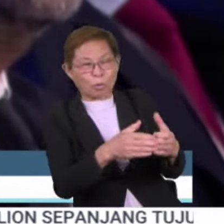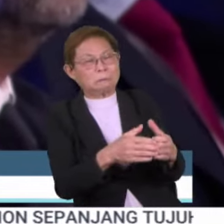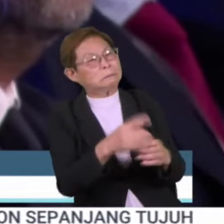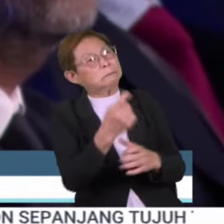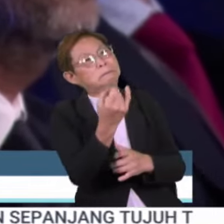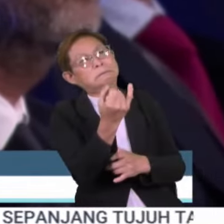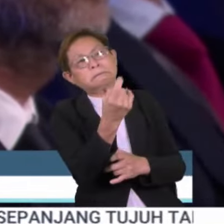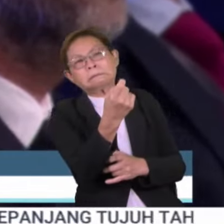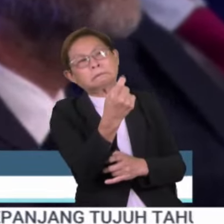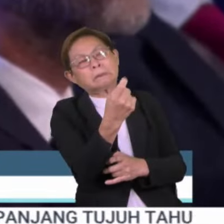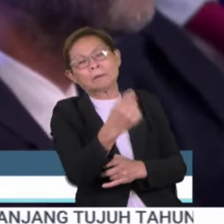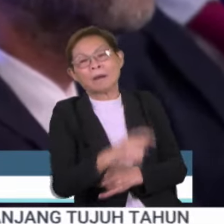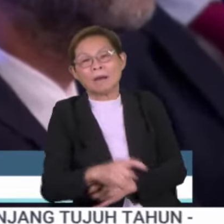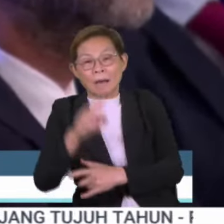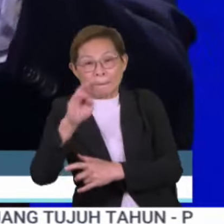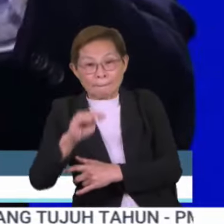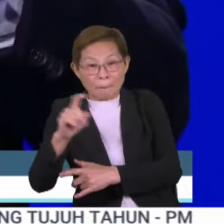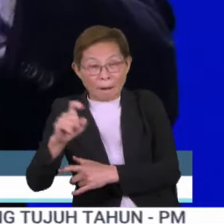maut